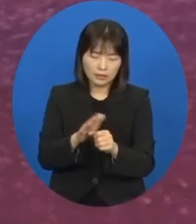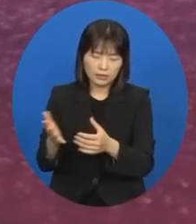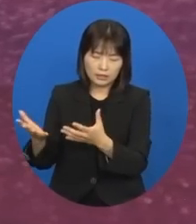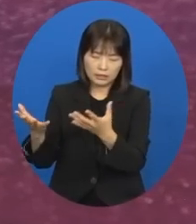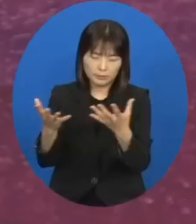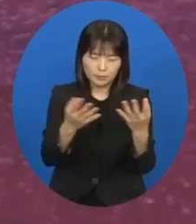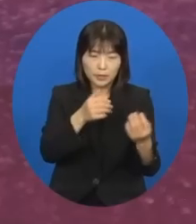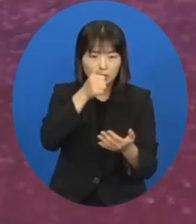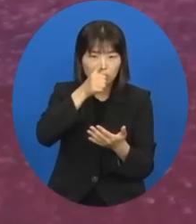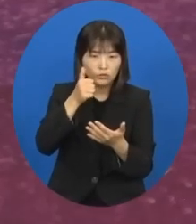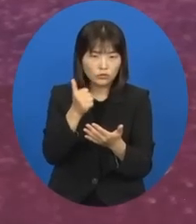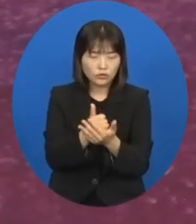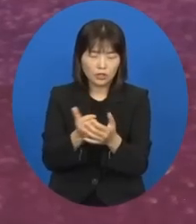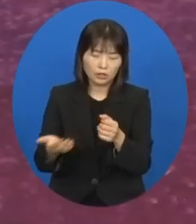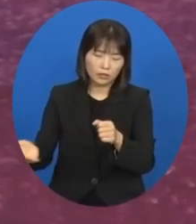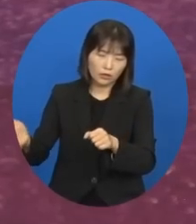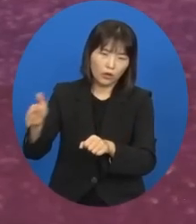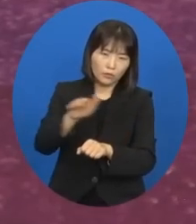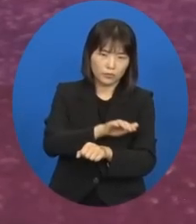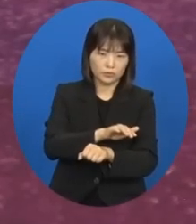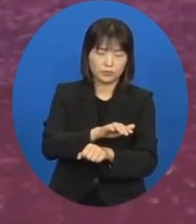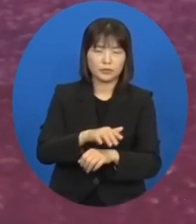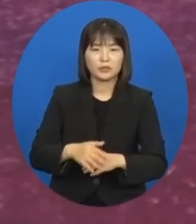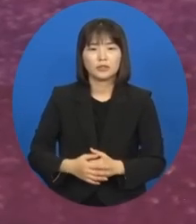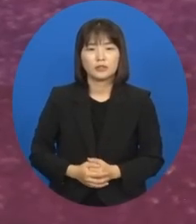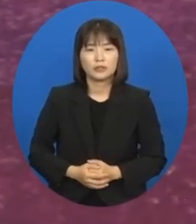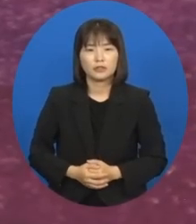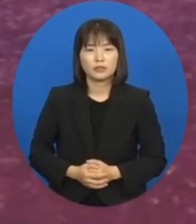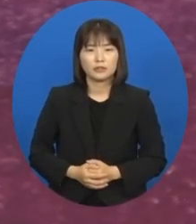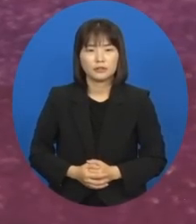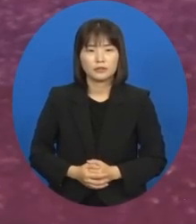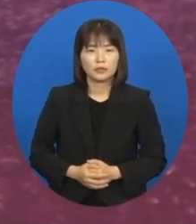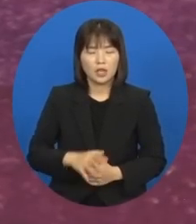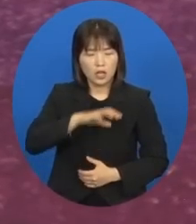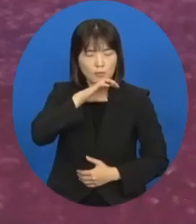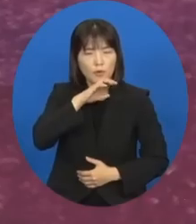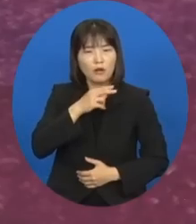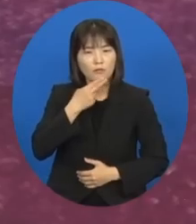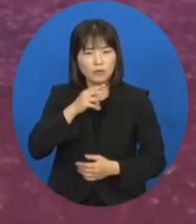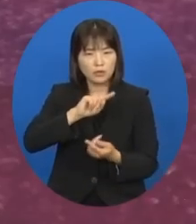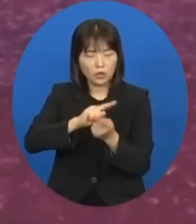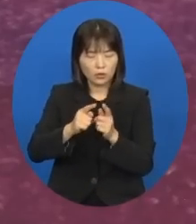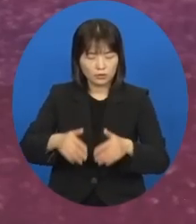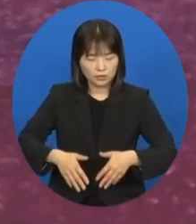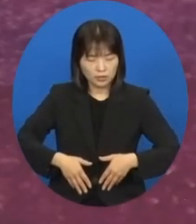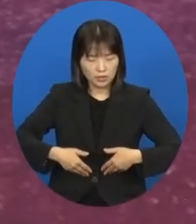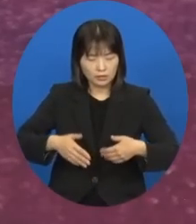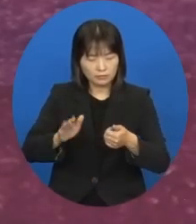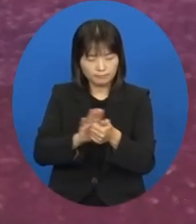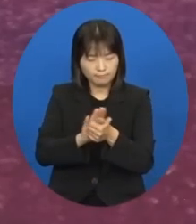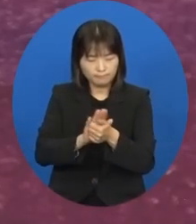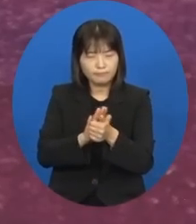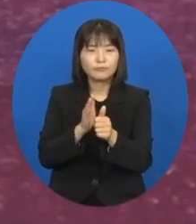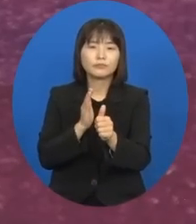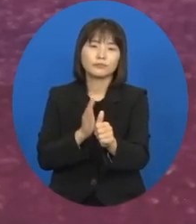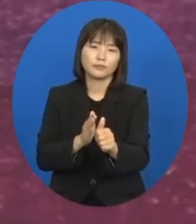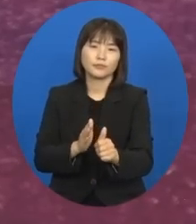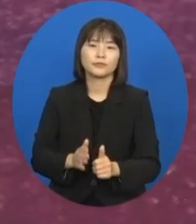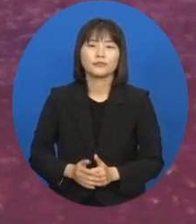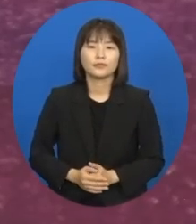사랑은 허다한 죄를 덮어줍니다 불평 없이 서로 따뜻하게 대접하십시오